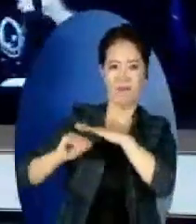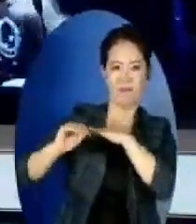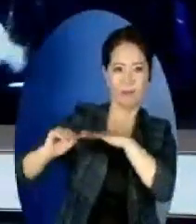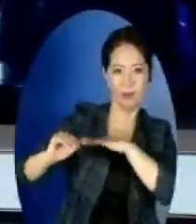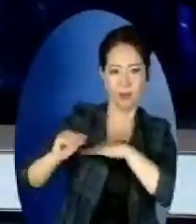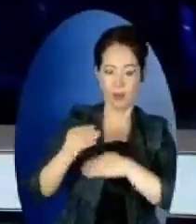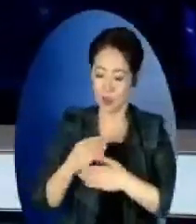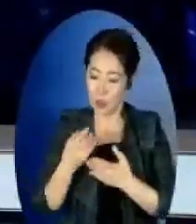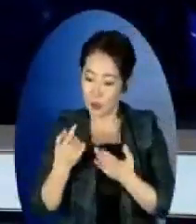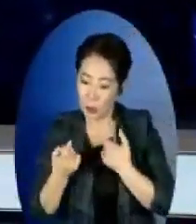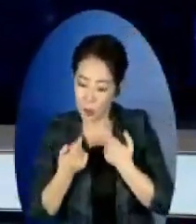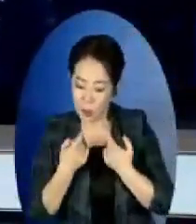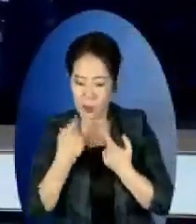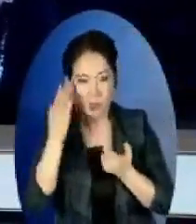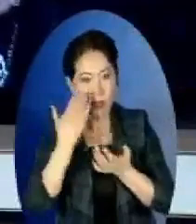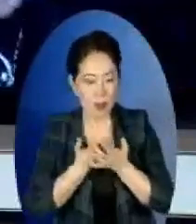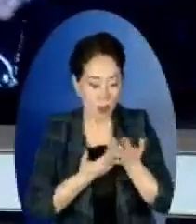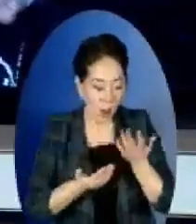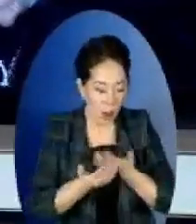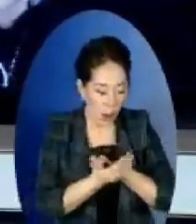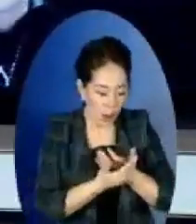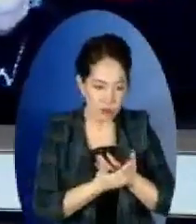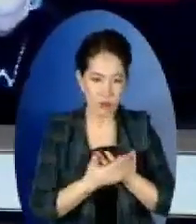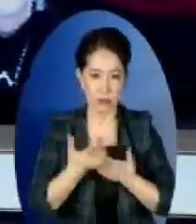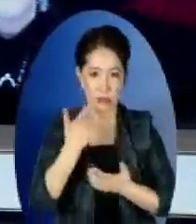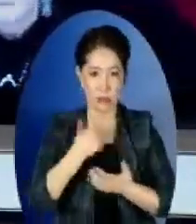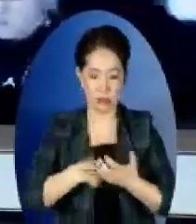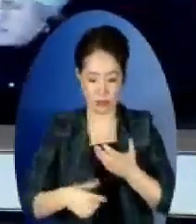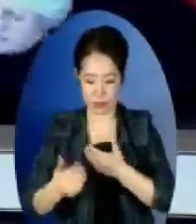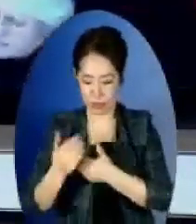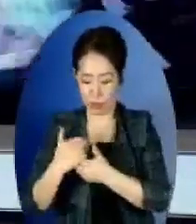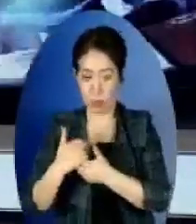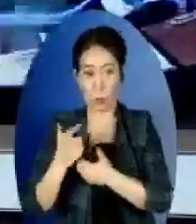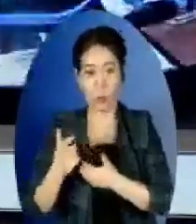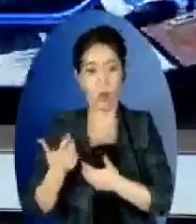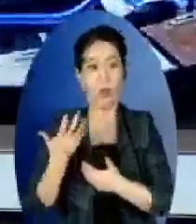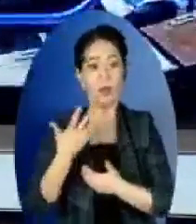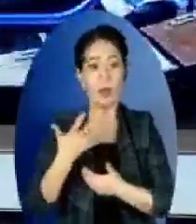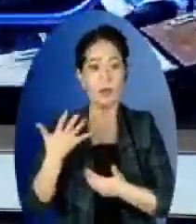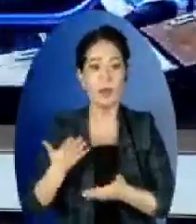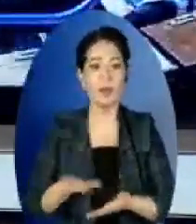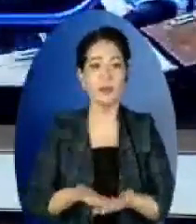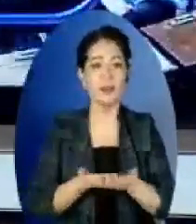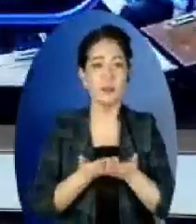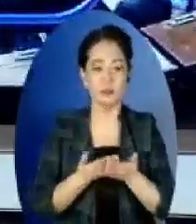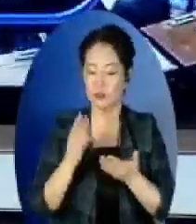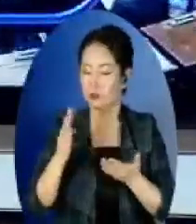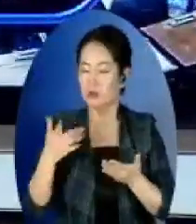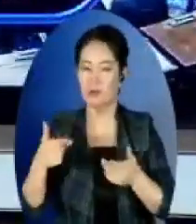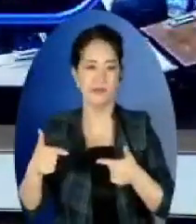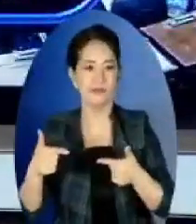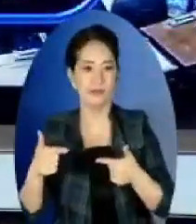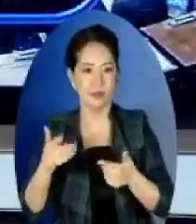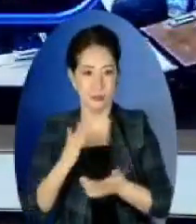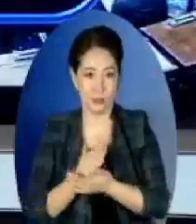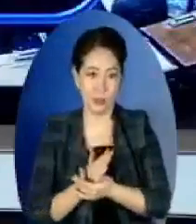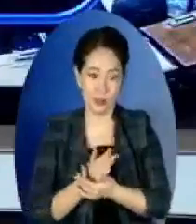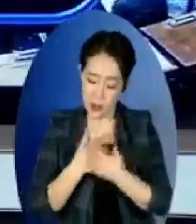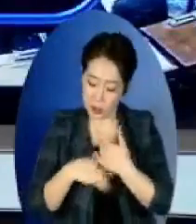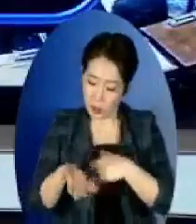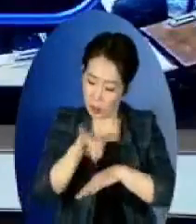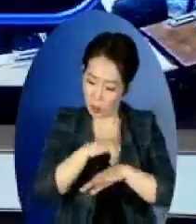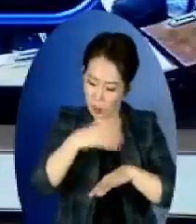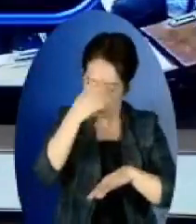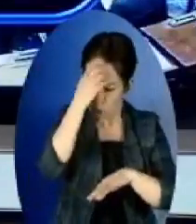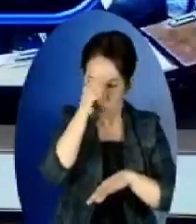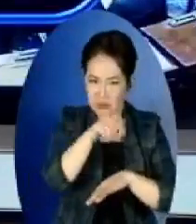хураалт явууллаа. За санал хураалтад оролцсон нийт гишүүдийн 55 нь дэмжиж 45 нь эсрэг санал өгсөн байна. За гэхдээ улс төрийн хүрээнд цагаан